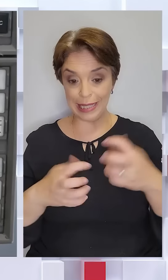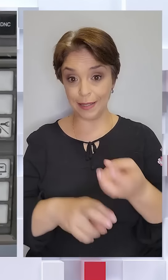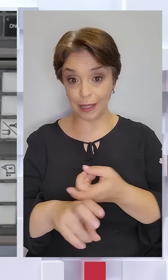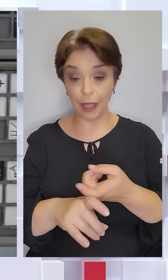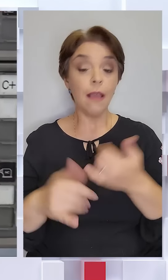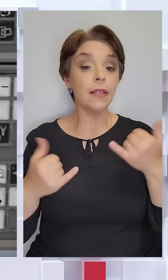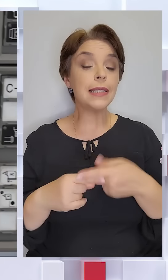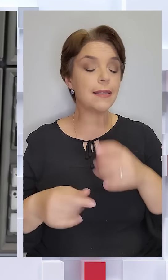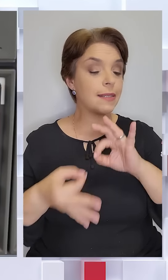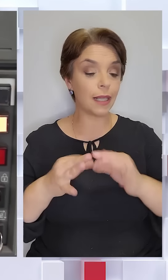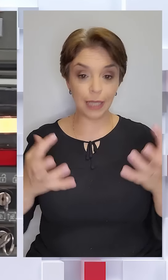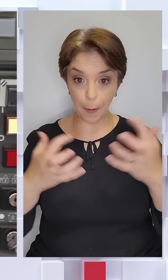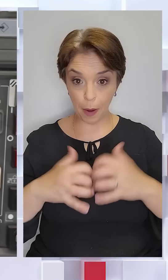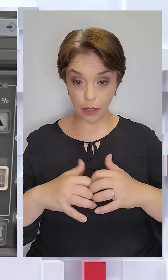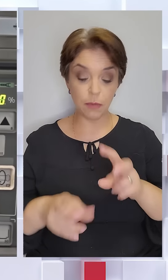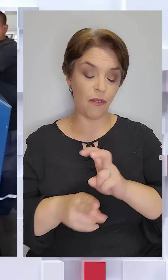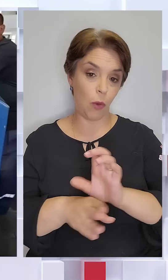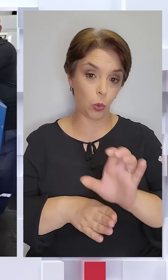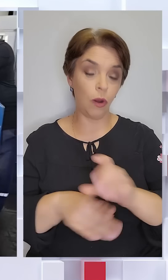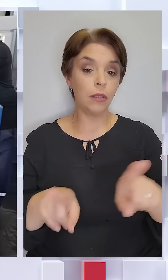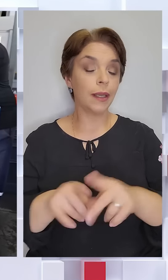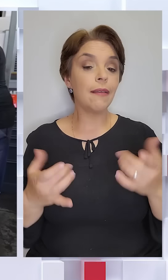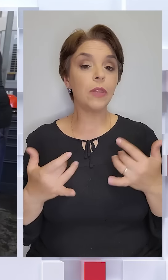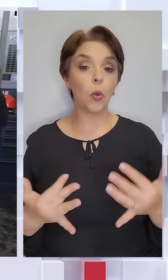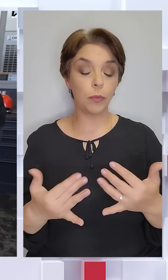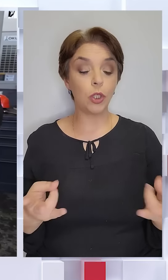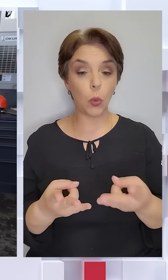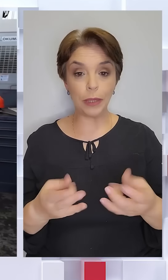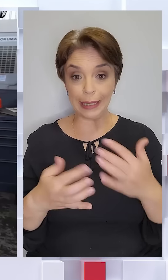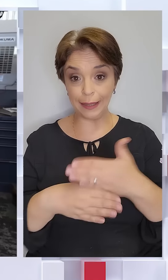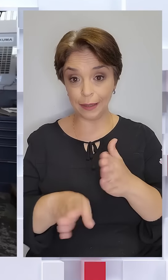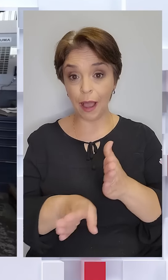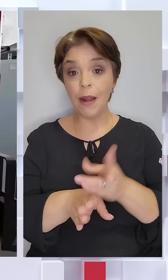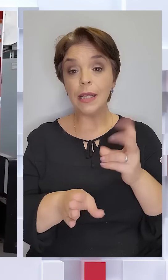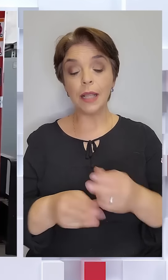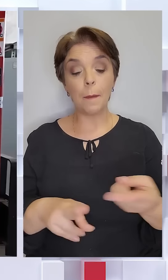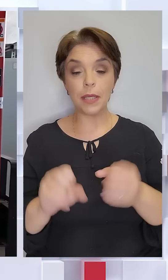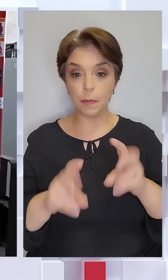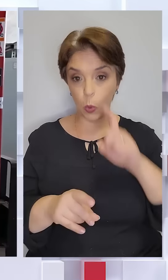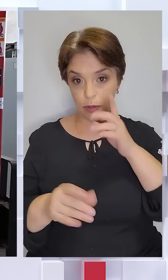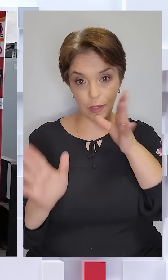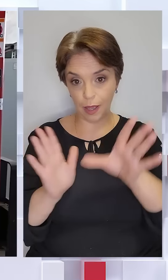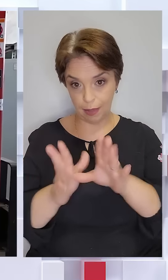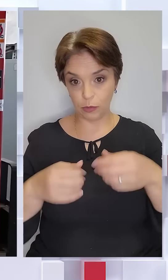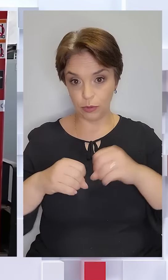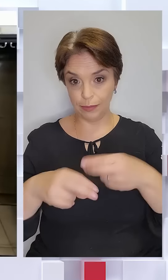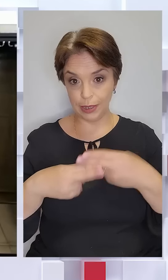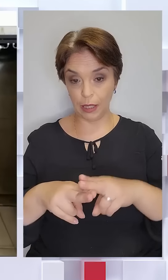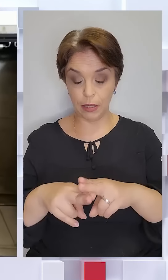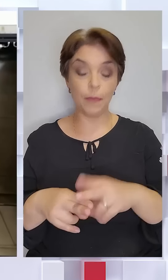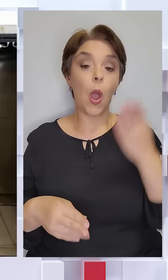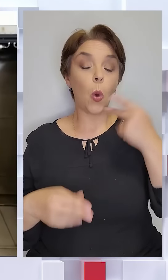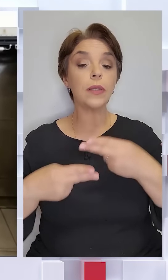І нині на цих складних механізмах виготовляють такі необхідні деталі для безпеки українських атомних електростанцій.